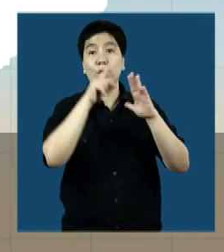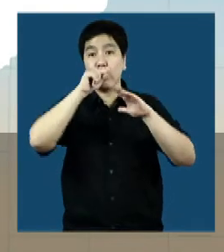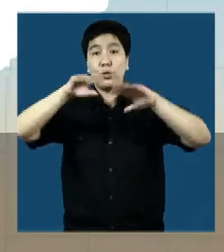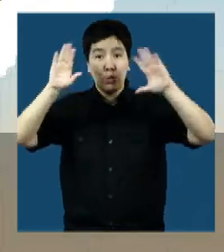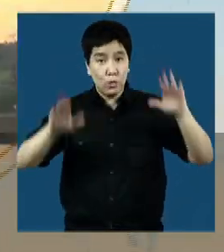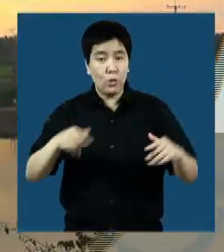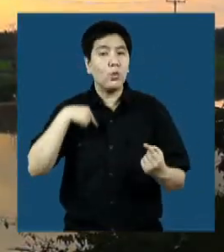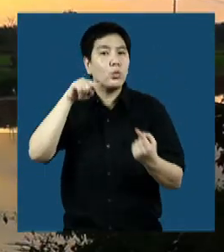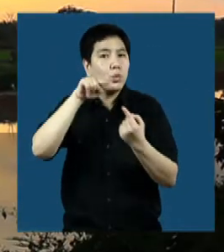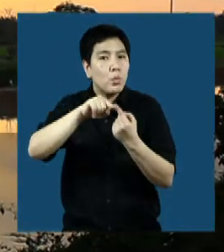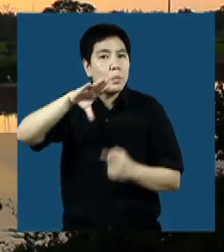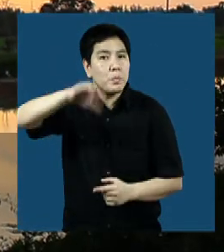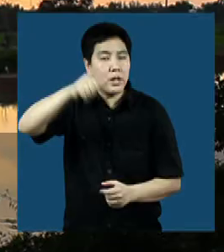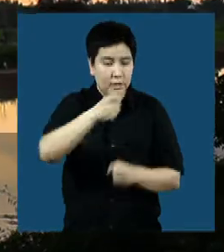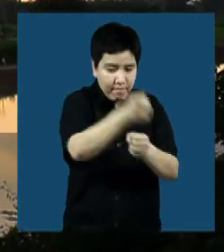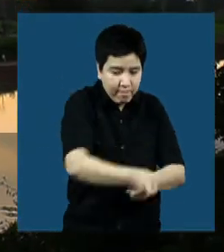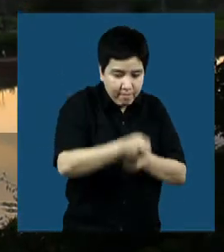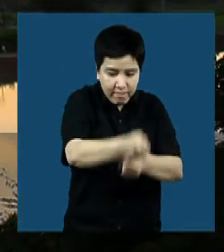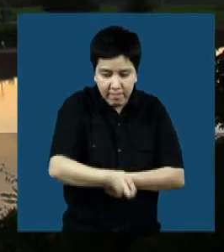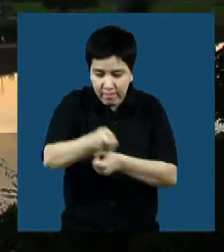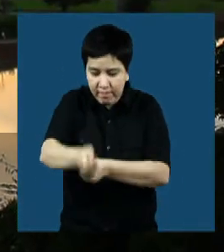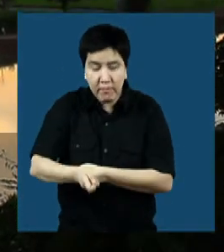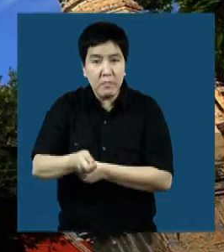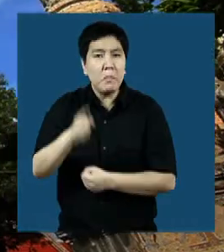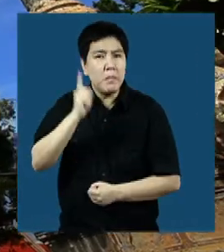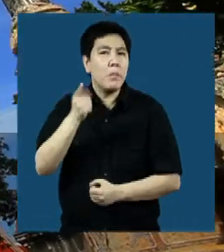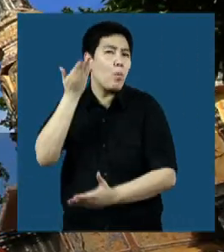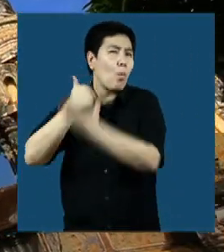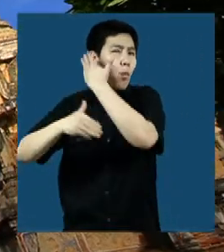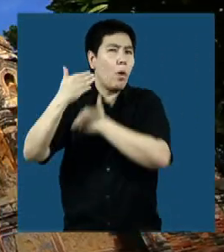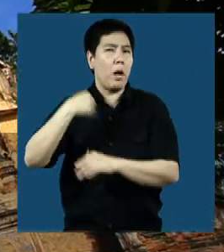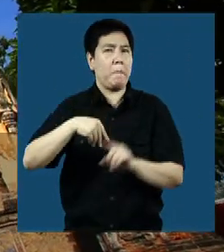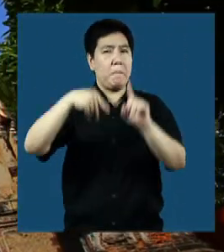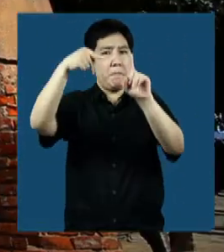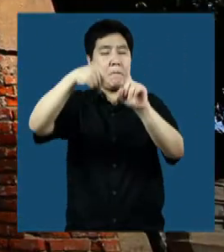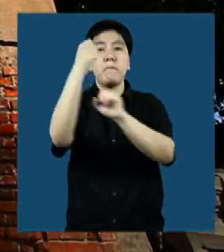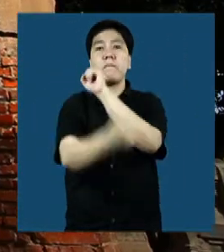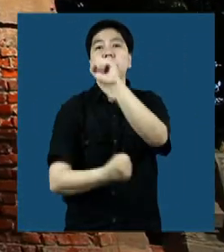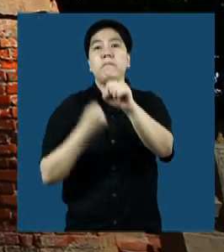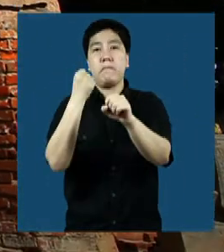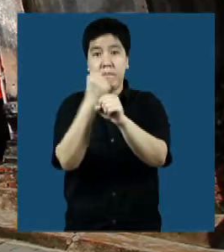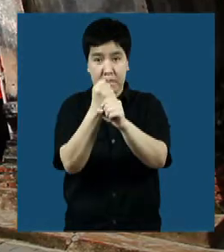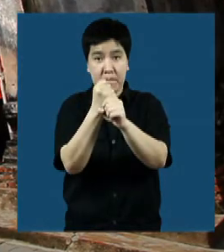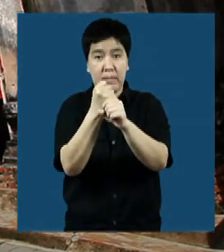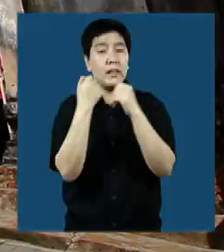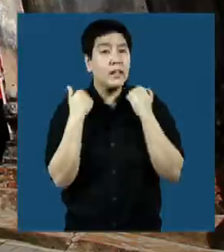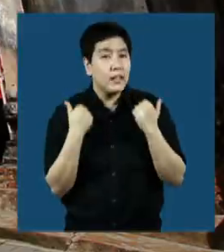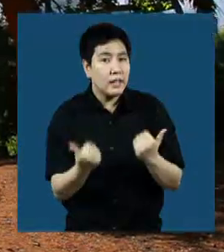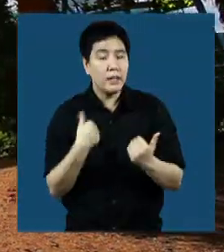จังหวัดชัยนาทเป็นเมืองเกษตรกรรมที่มีความอุดมสมบูรณ์อีกทั้งยังเป็นเมืองเก่าแก่ที่มีประวัติศาสตร์อันยาวนานกว่